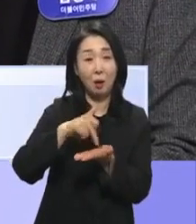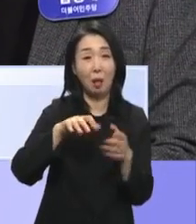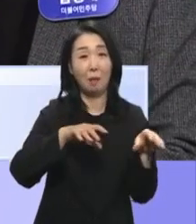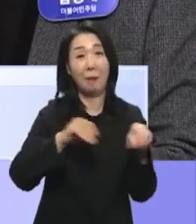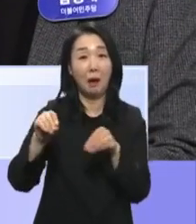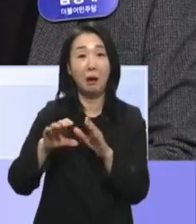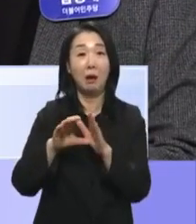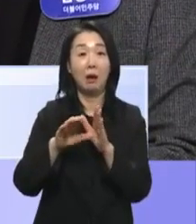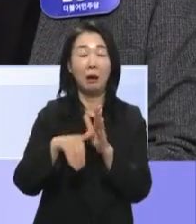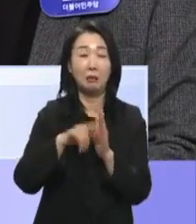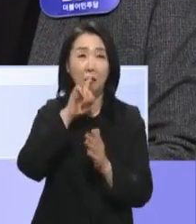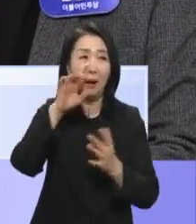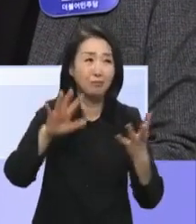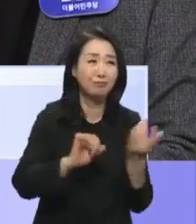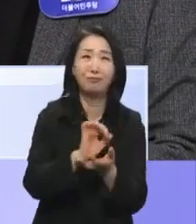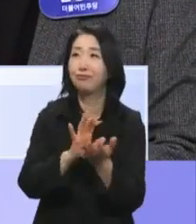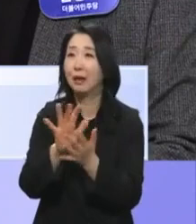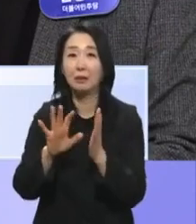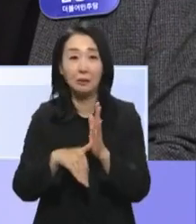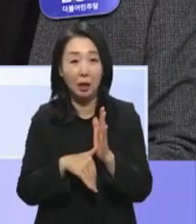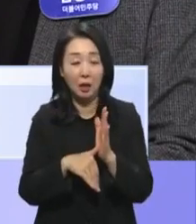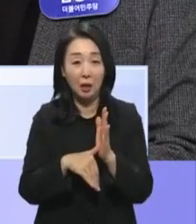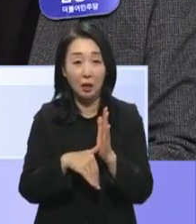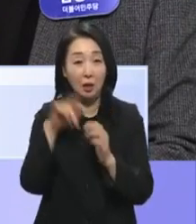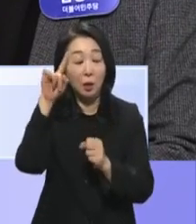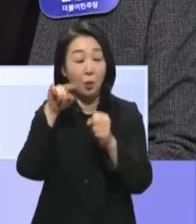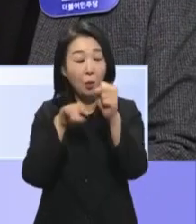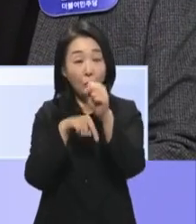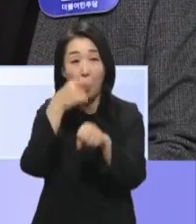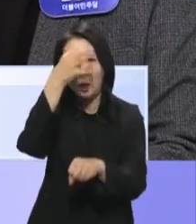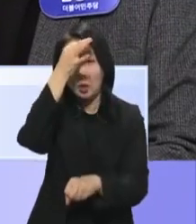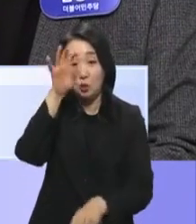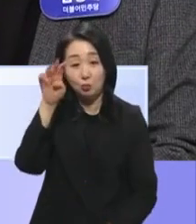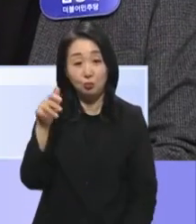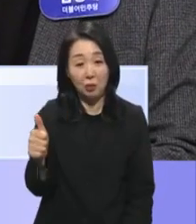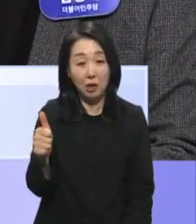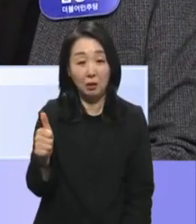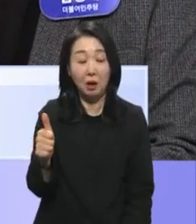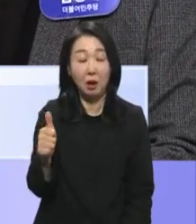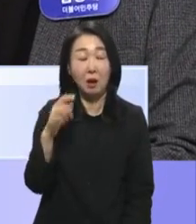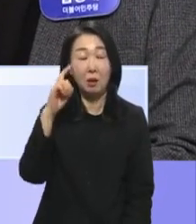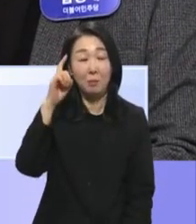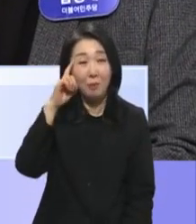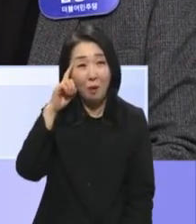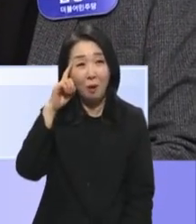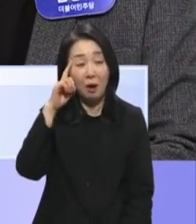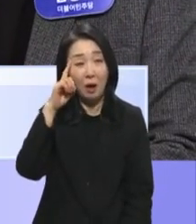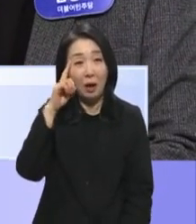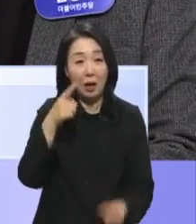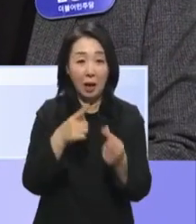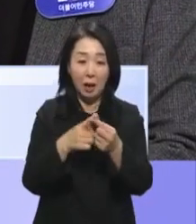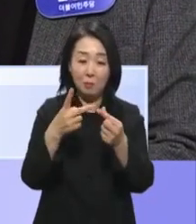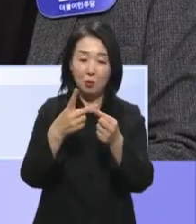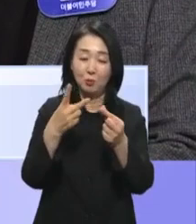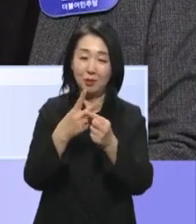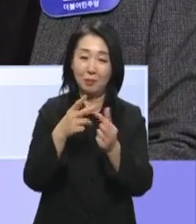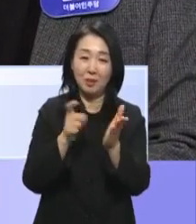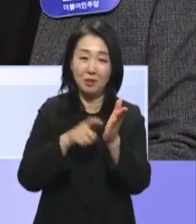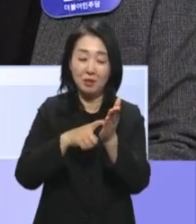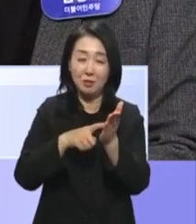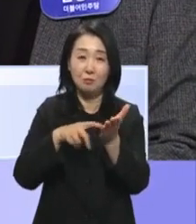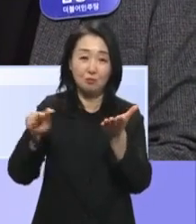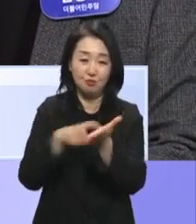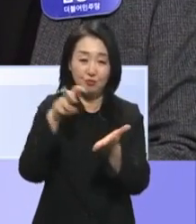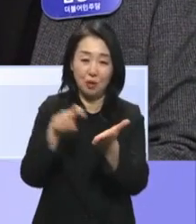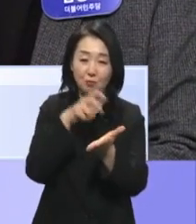대란이 났을 때네 과기부 장관의 경우가 세 번이나 재난 문자를 발송 했거든요 예 근데